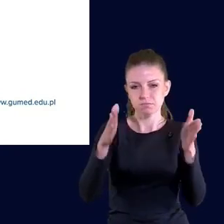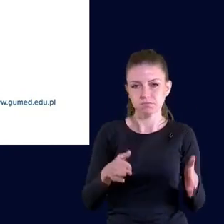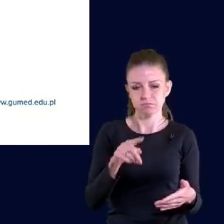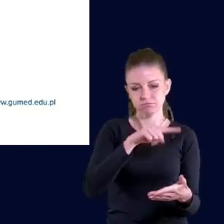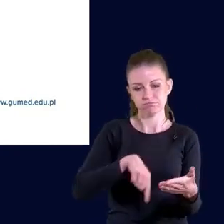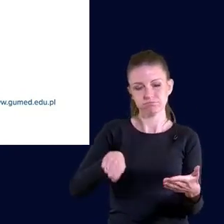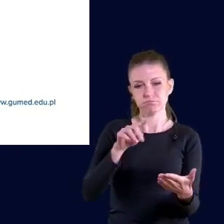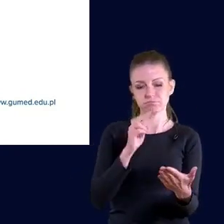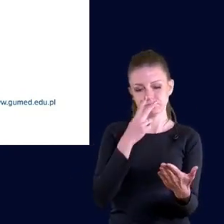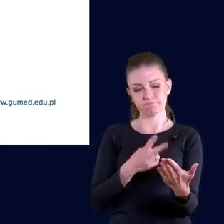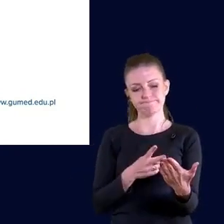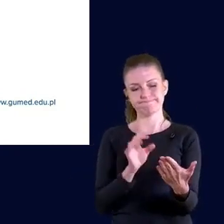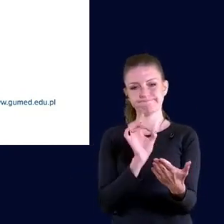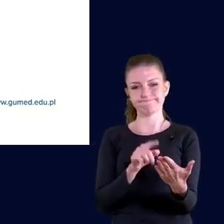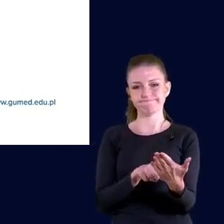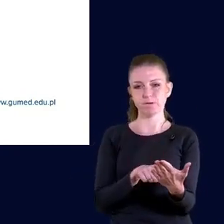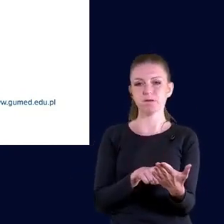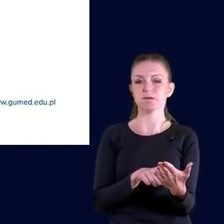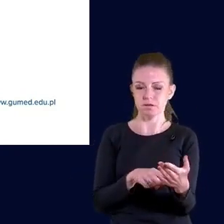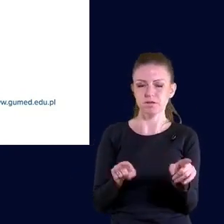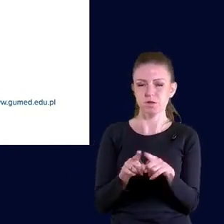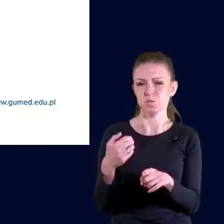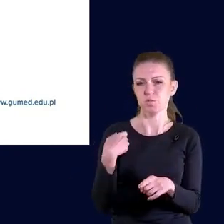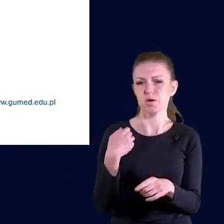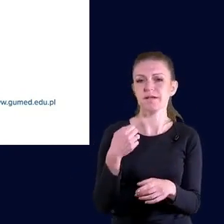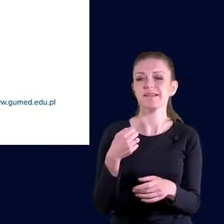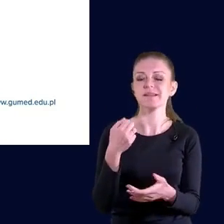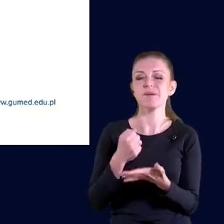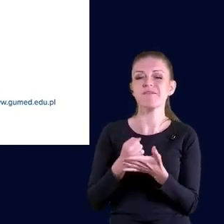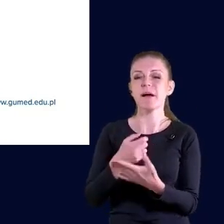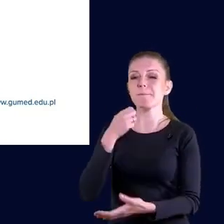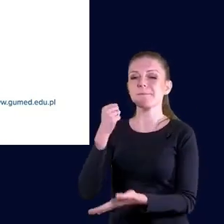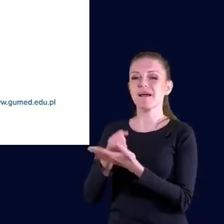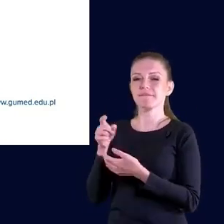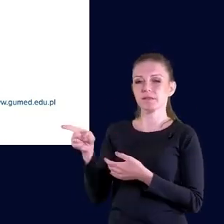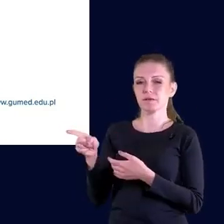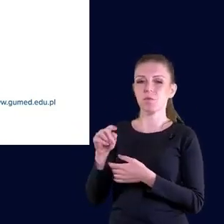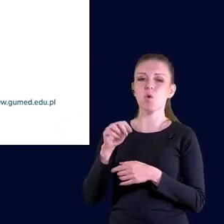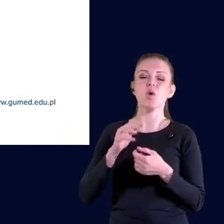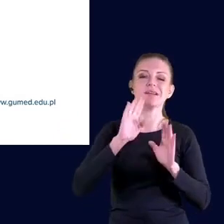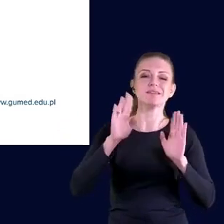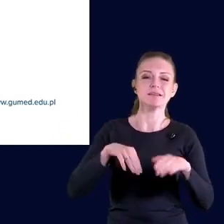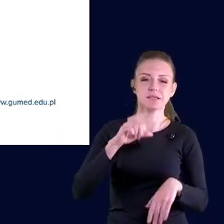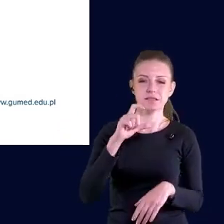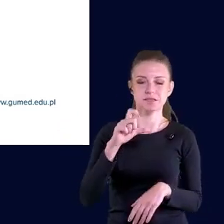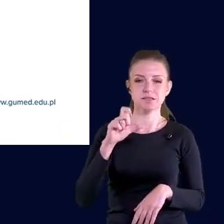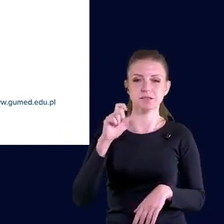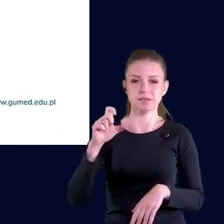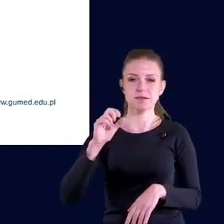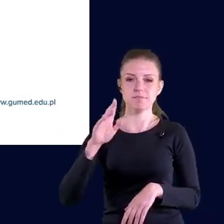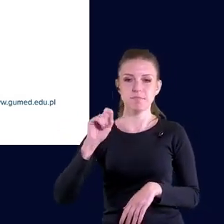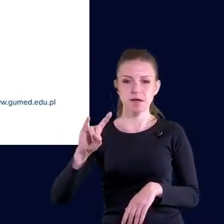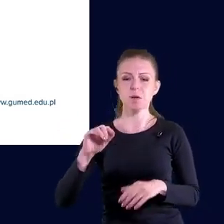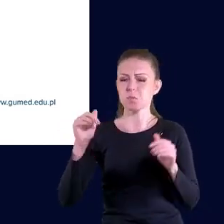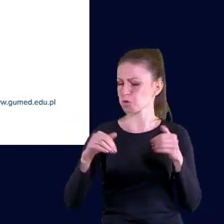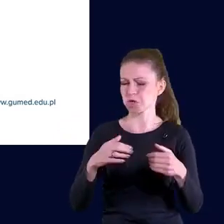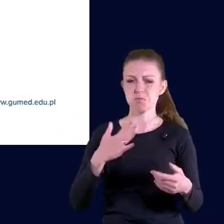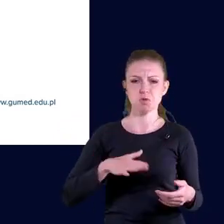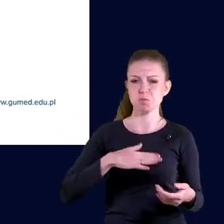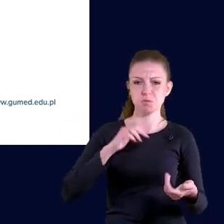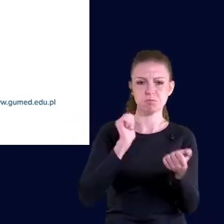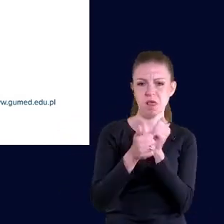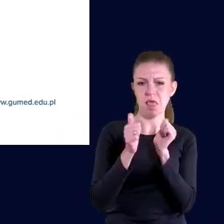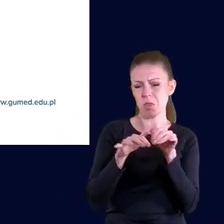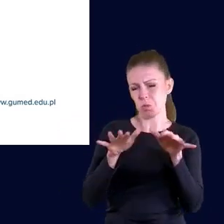problemem okazała się pozwalają nam głęboką ingerencję w